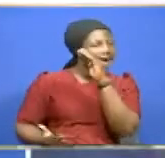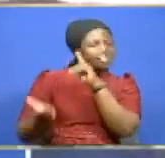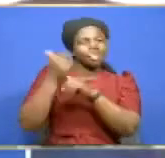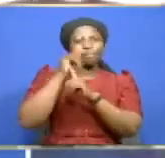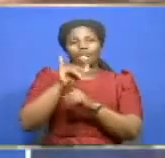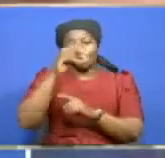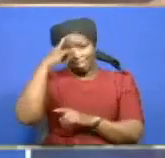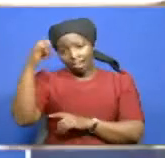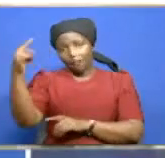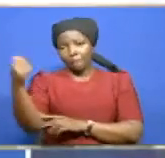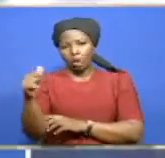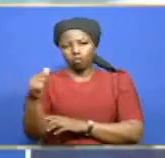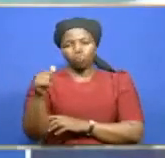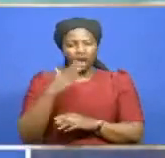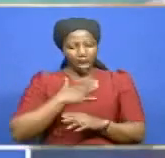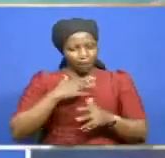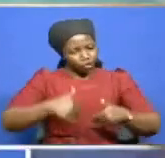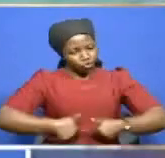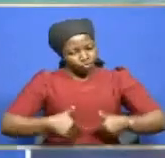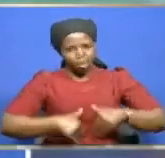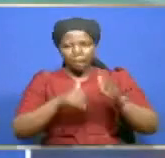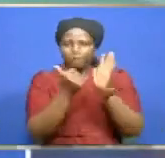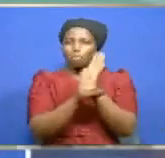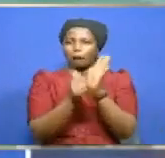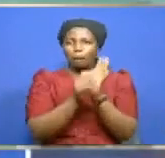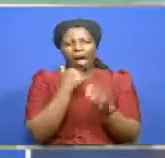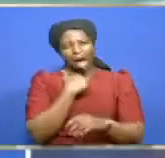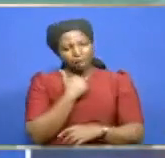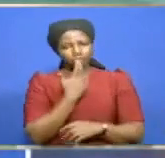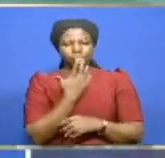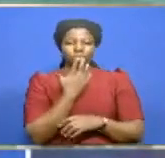Vijana wetu bado wako na shida kwa upande wa shule.